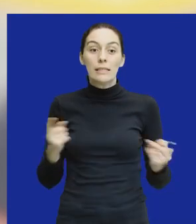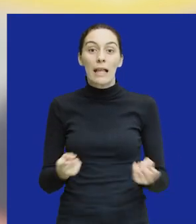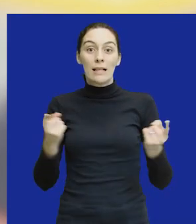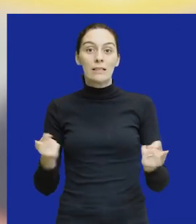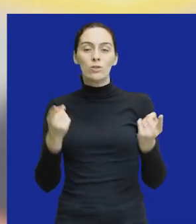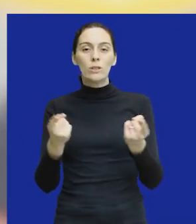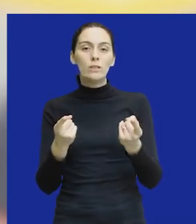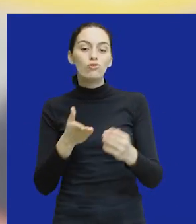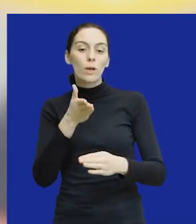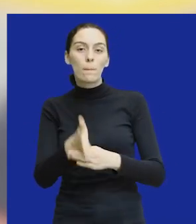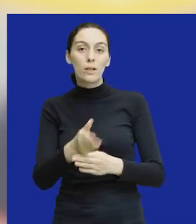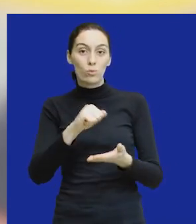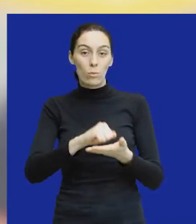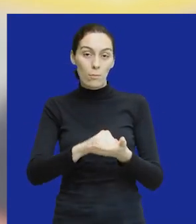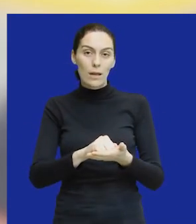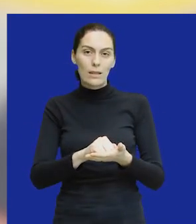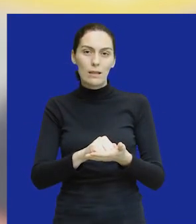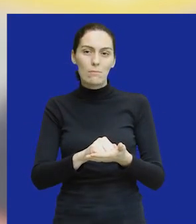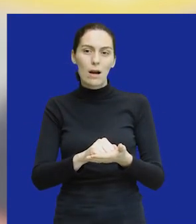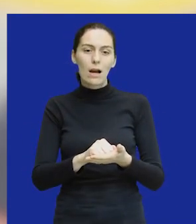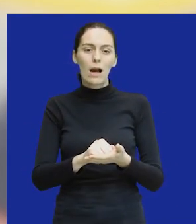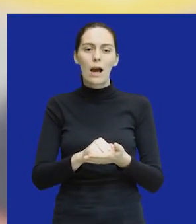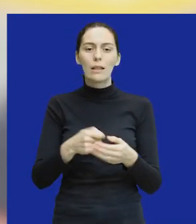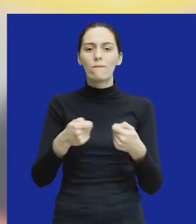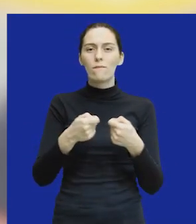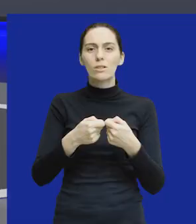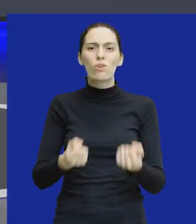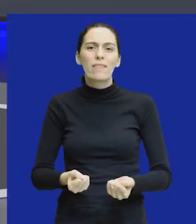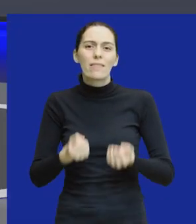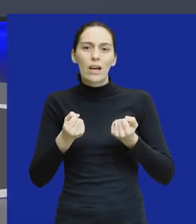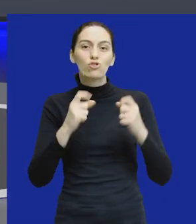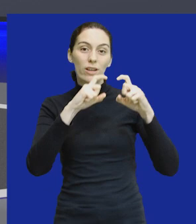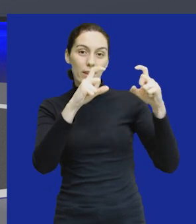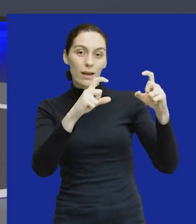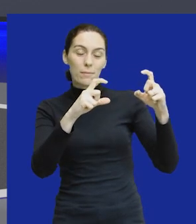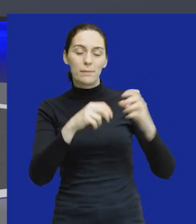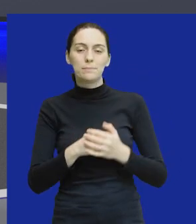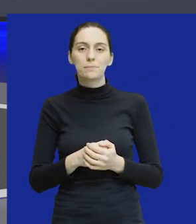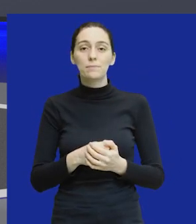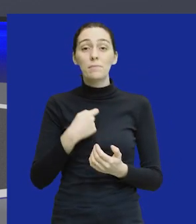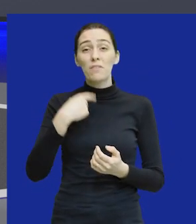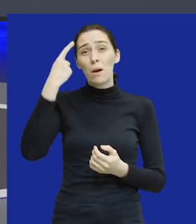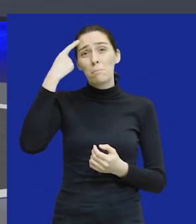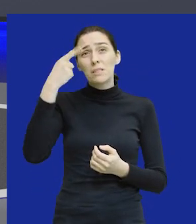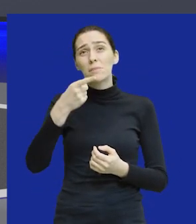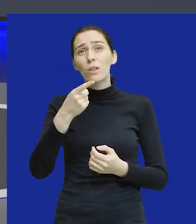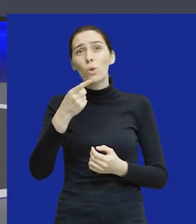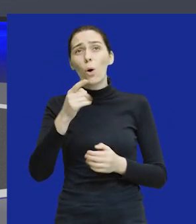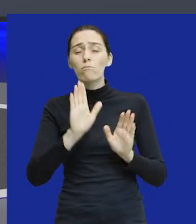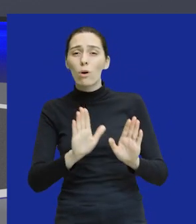pristup u medijima kad su neke teže teme? Mislim da i to polako